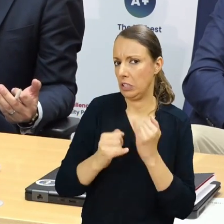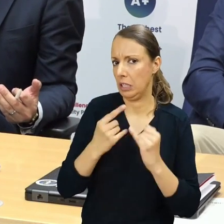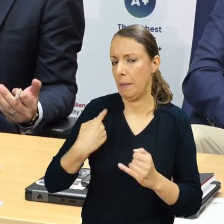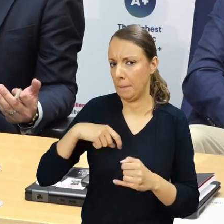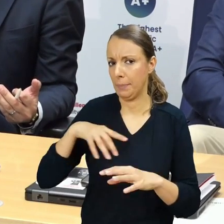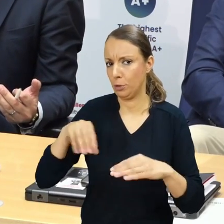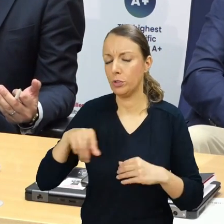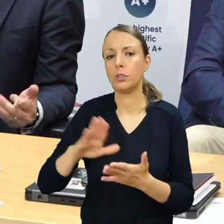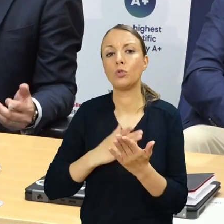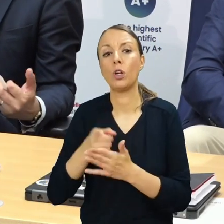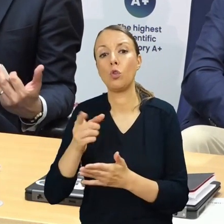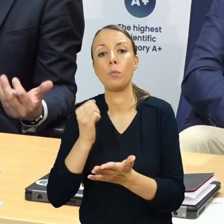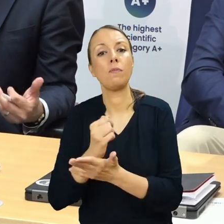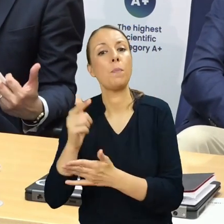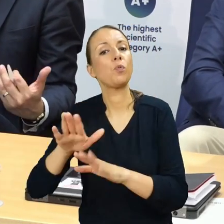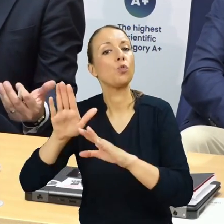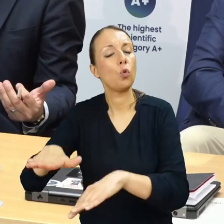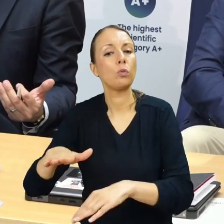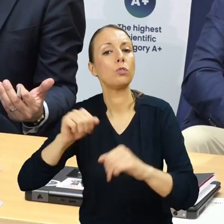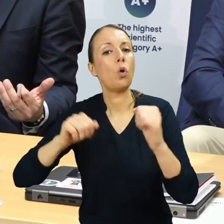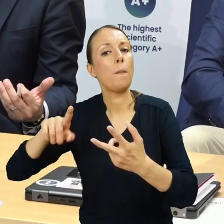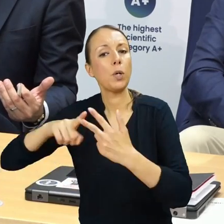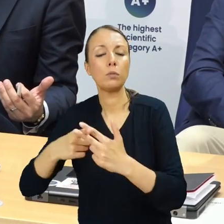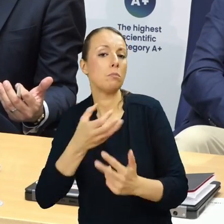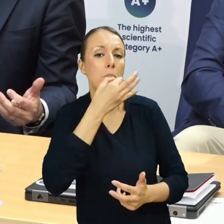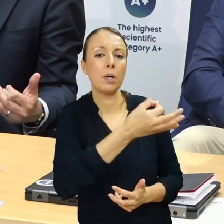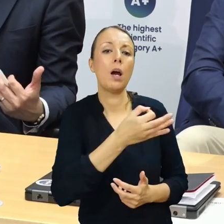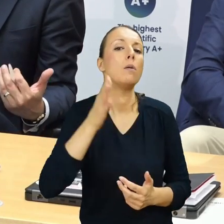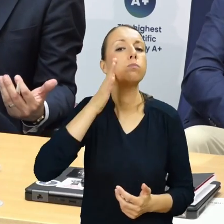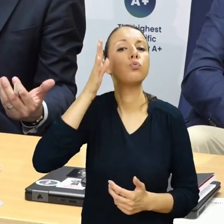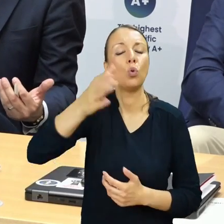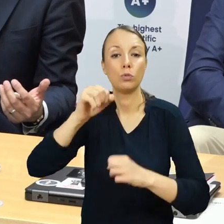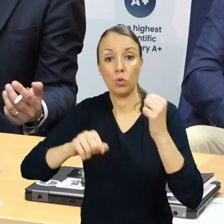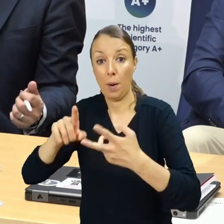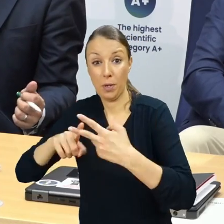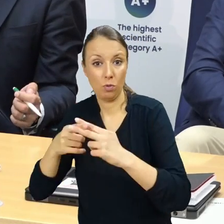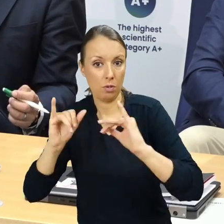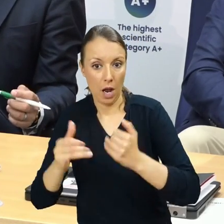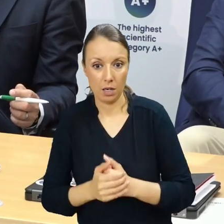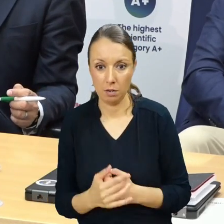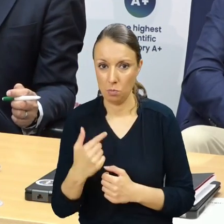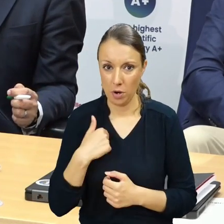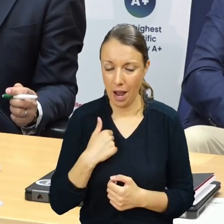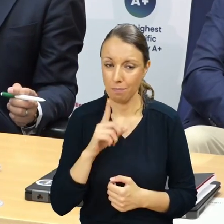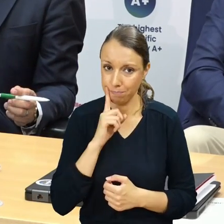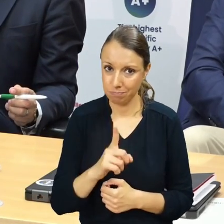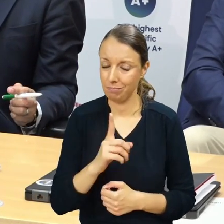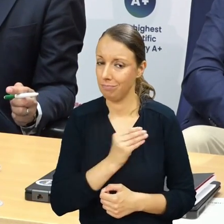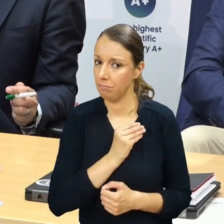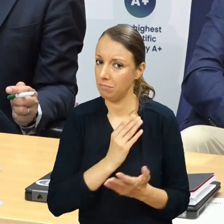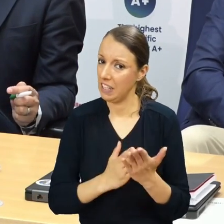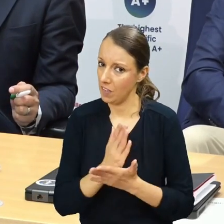sądach administracyjnych, to jaka przyszłość w takim razie sądownictwa administracyjnego? Bo ja nie wierzę w to, że tylko i wyłącznie